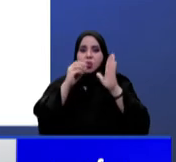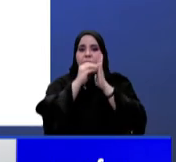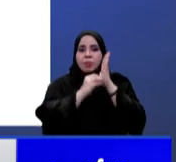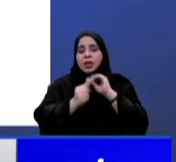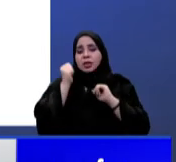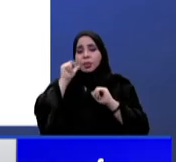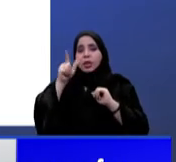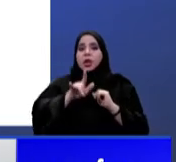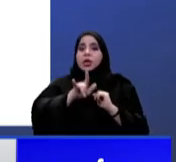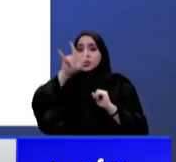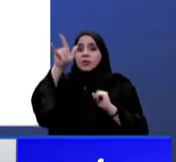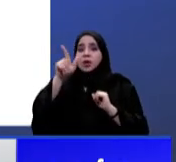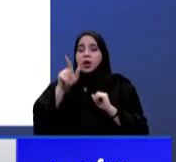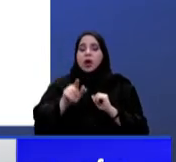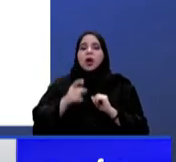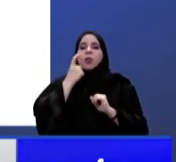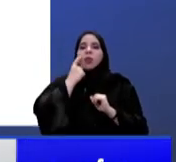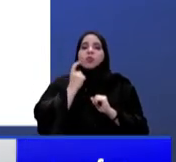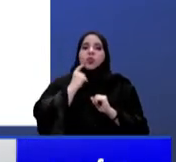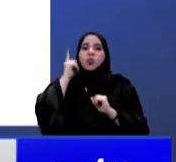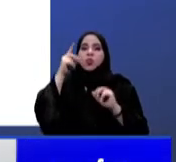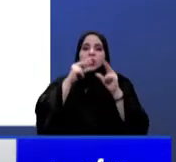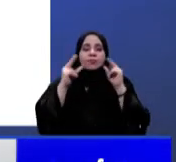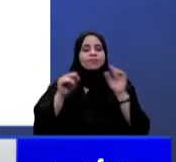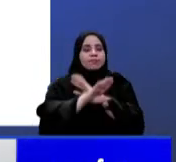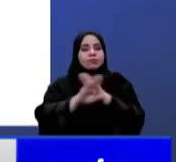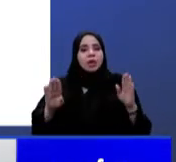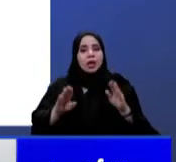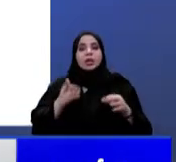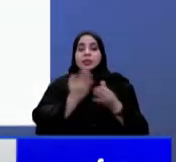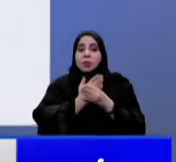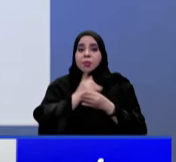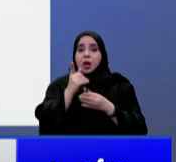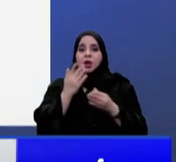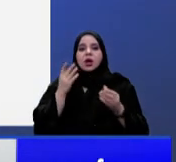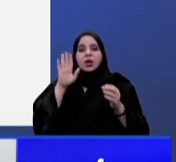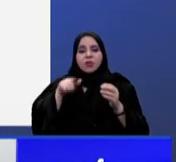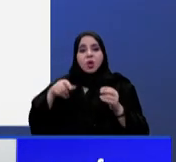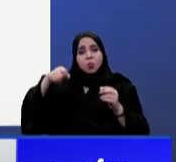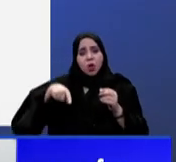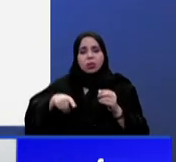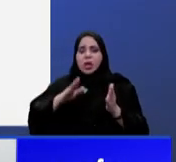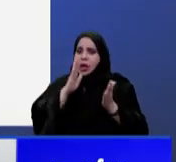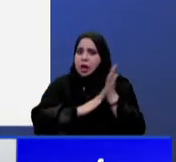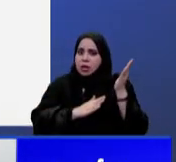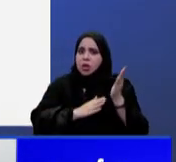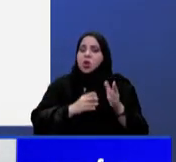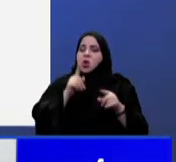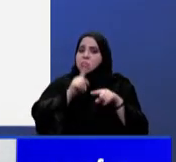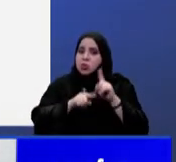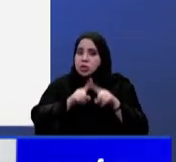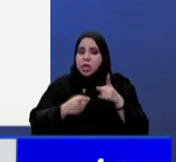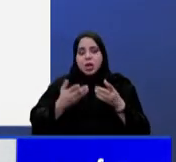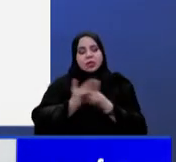سابقة بعدم السفر نهائيا إلى الجمهورية اللبنانية، وذلك منعا لتعرض المواطنين لأي